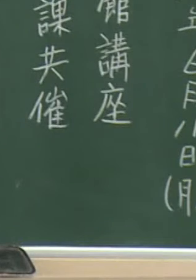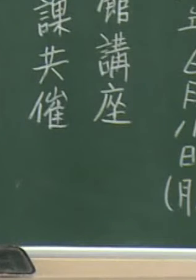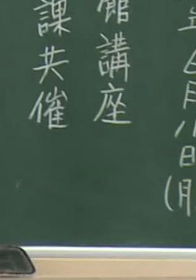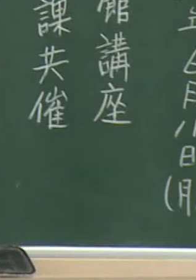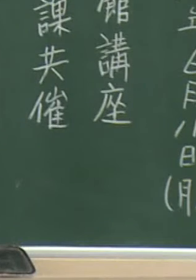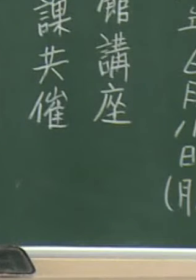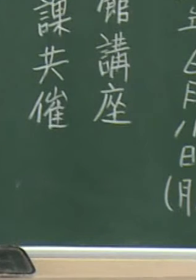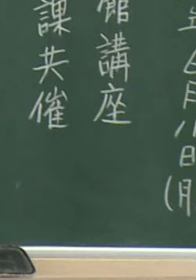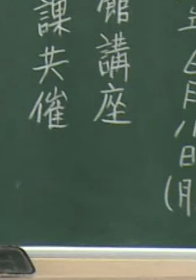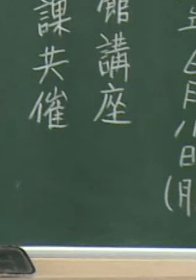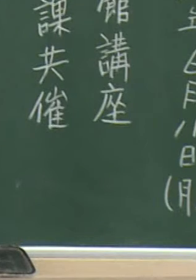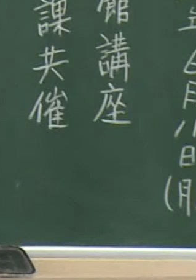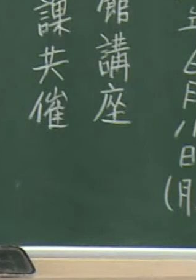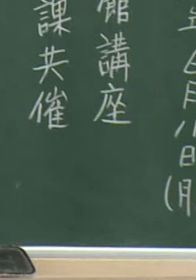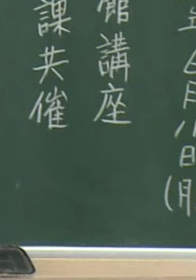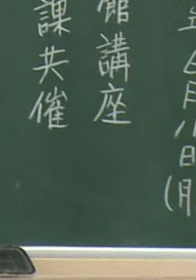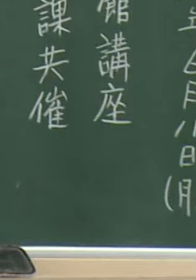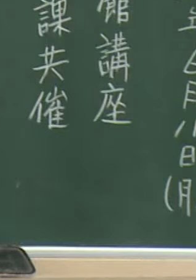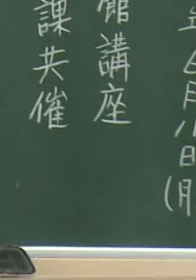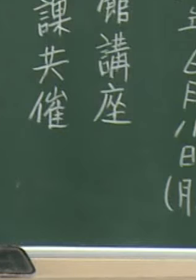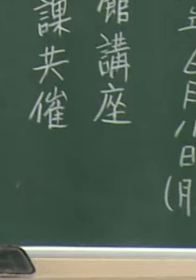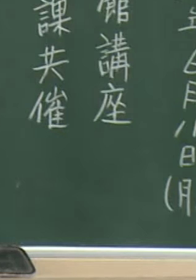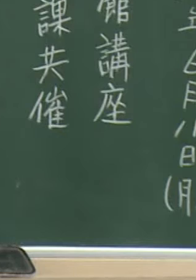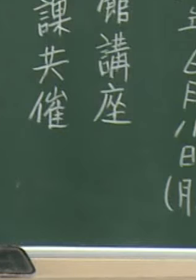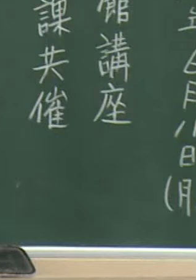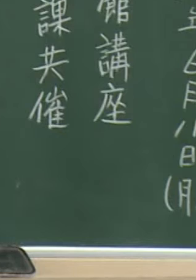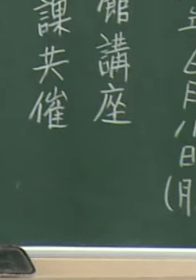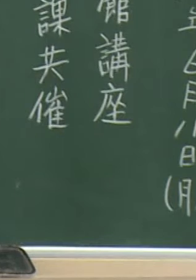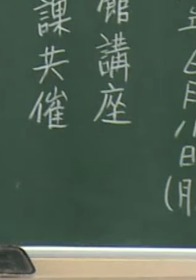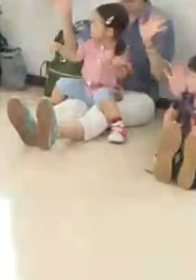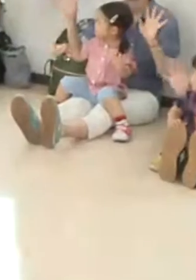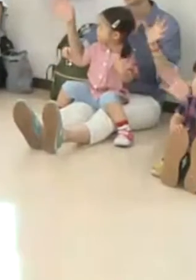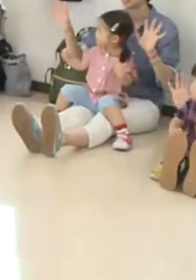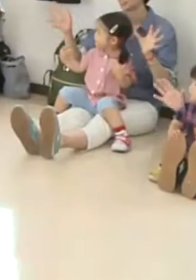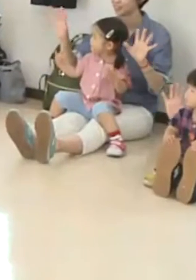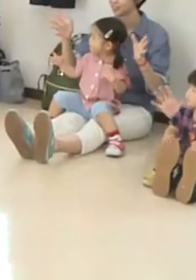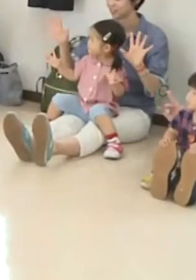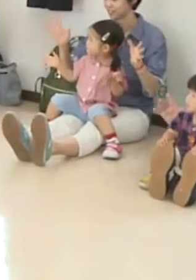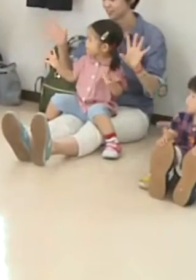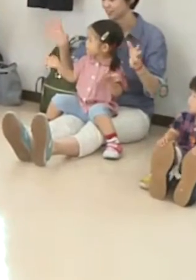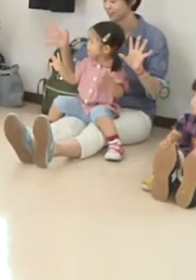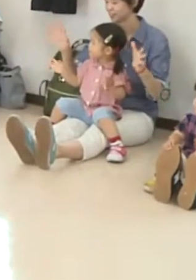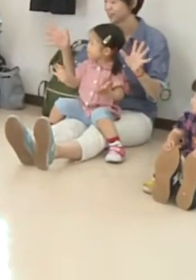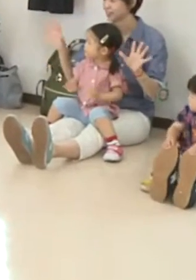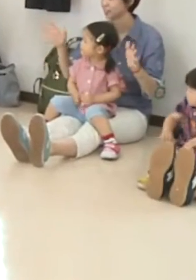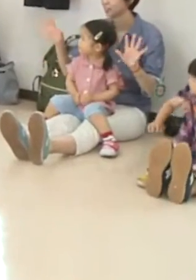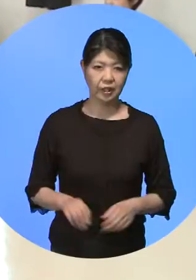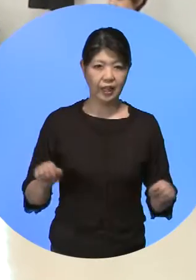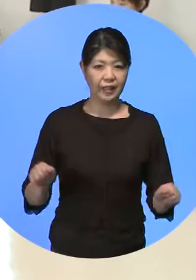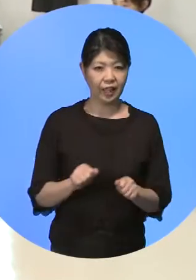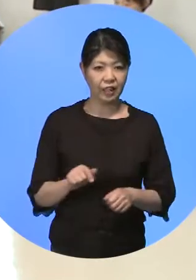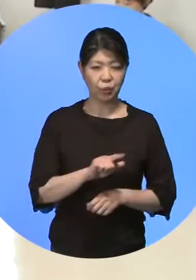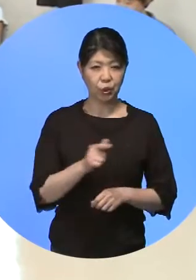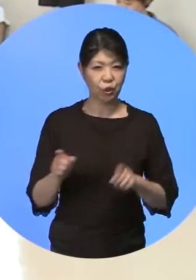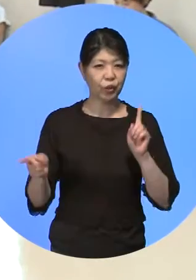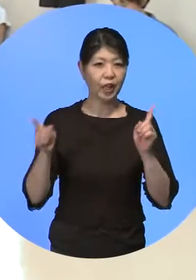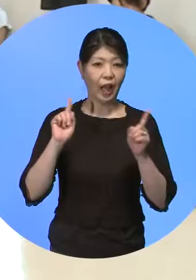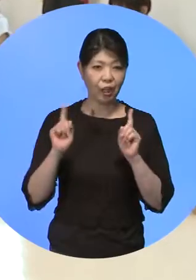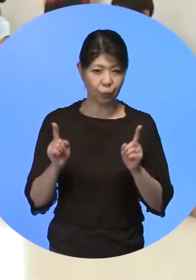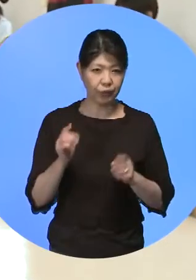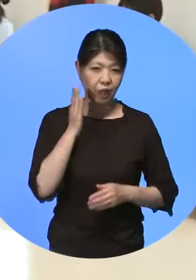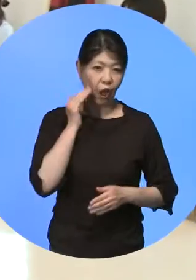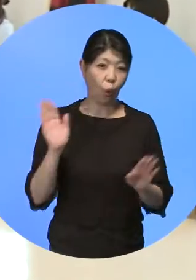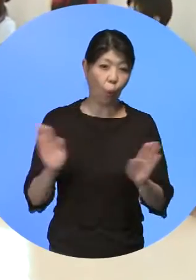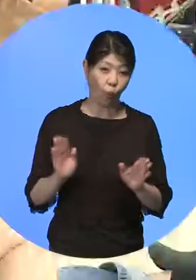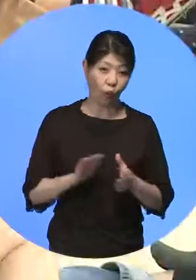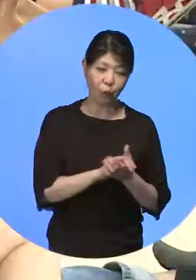6月11日、水産地区公民館で親子で遊ぼうが開催されました。これはリズム体操